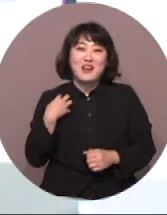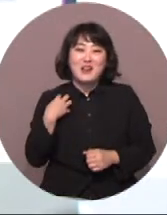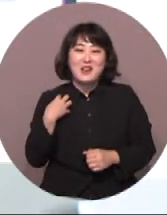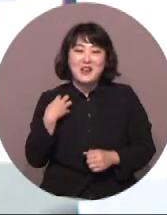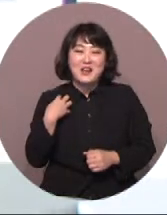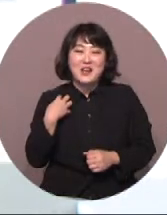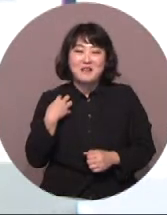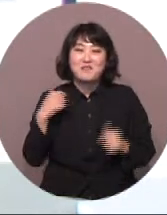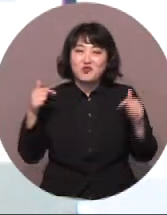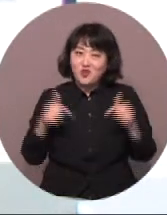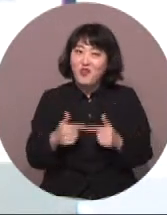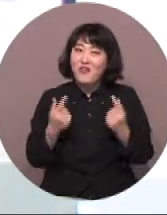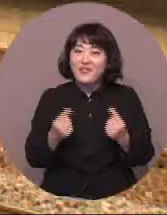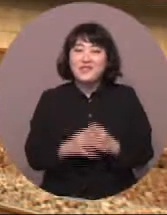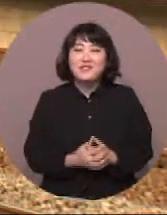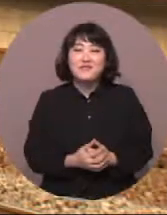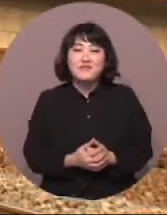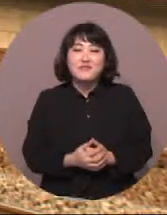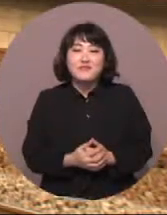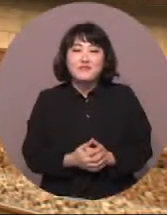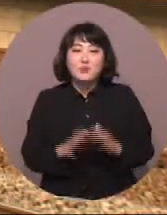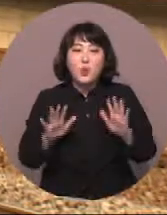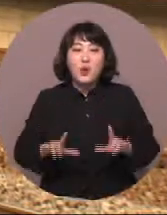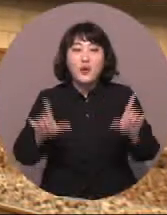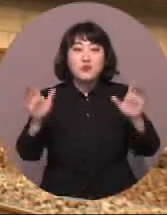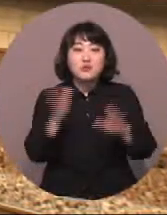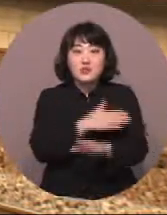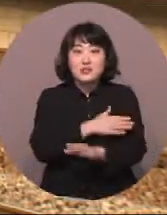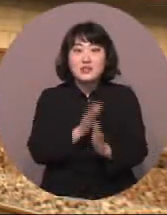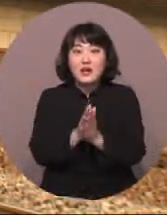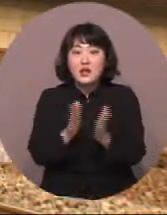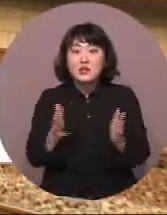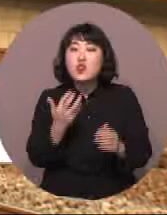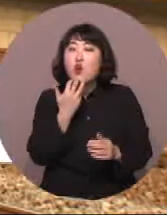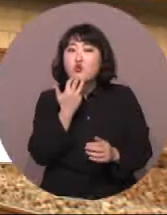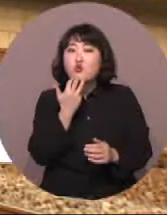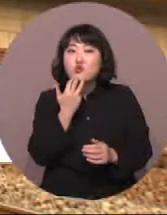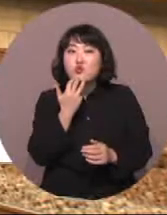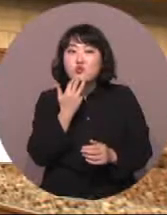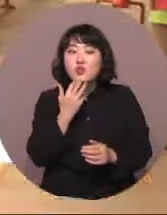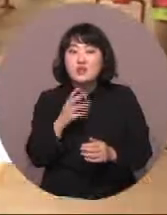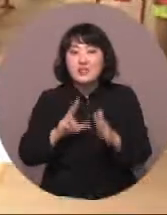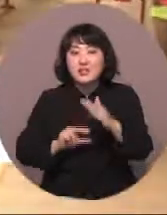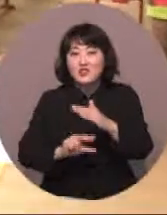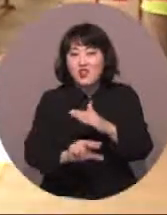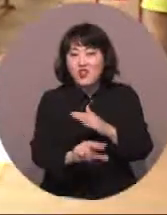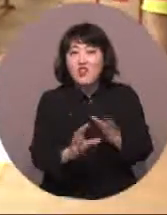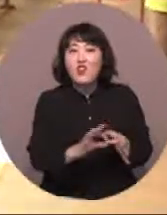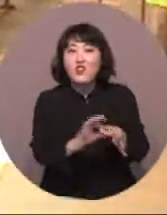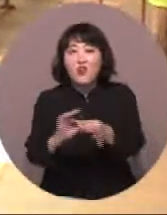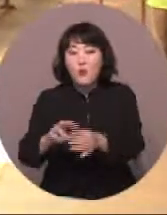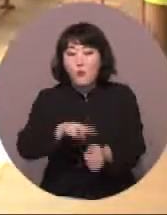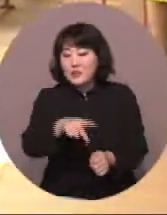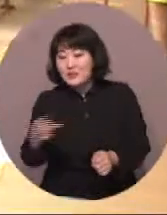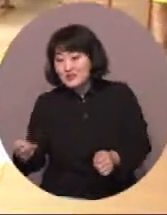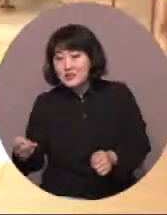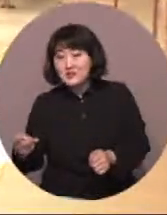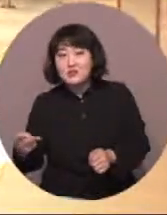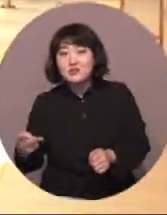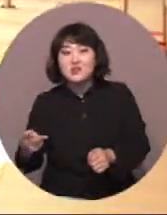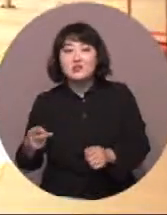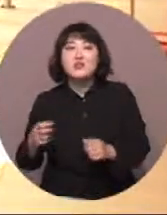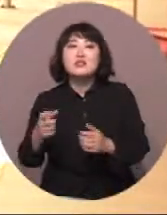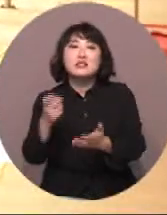조금 덜어지지 않을까. 올해부터 시작된 수도권 전철 환승 할인 제도와도 연계돼 수도권